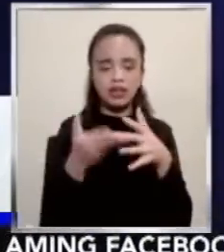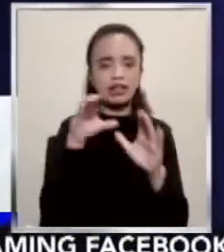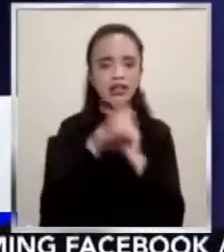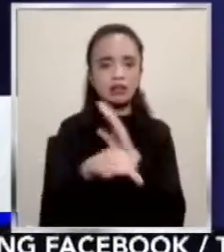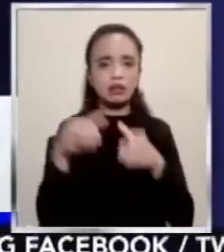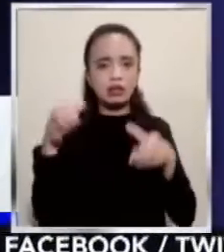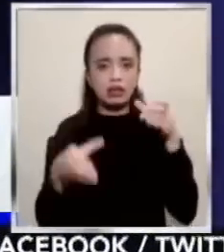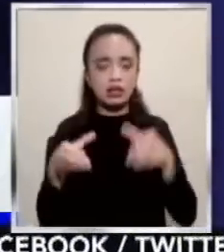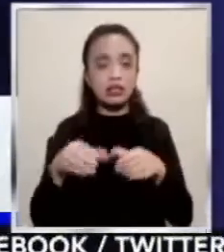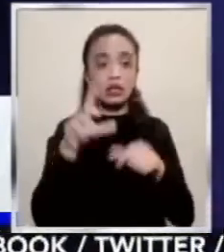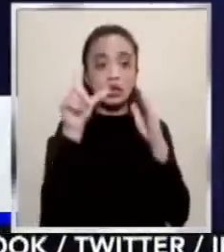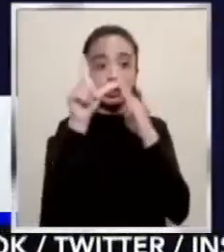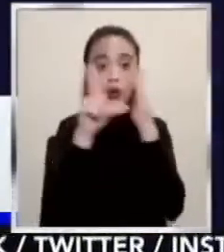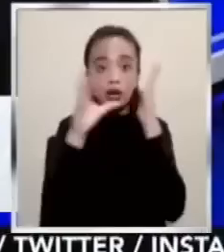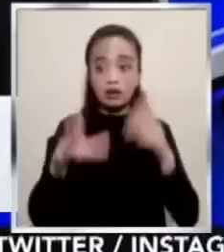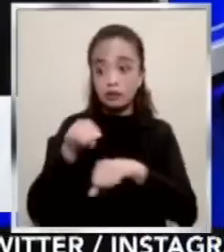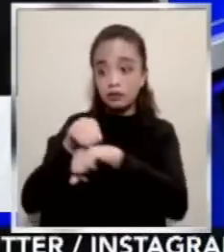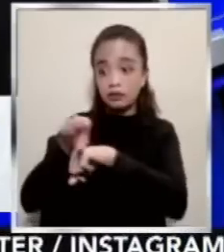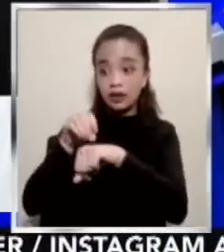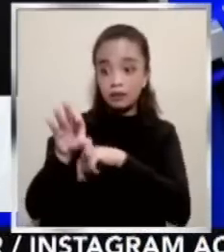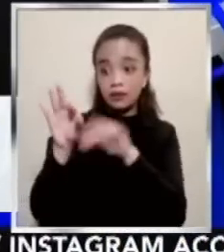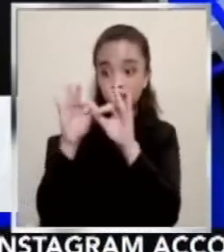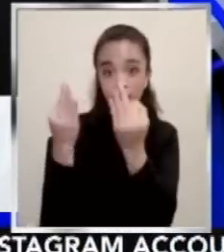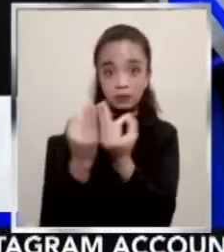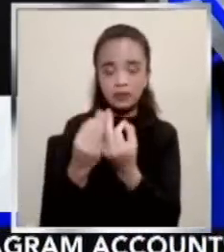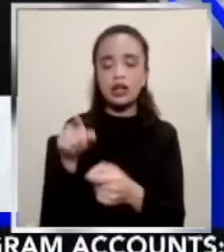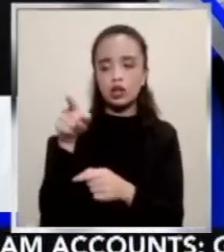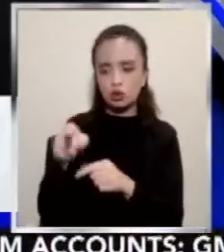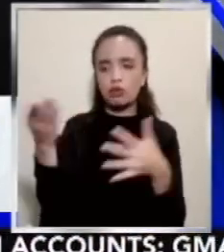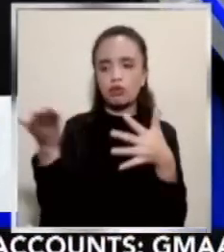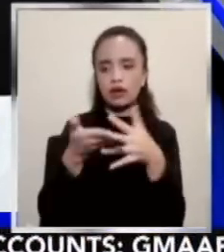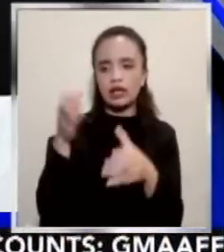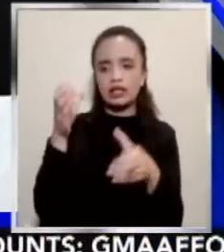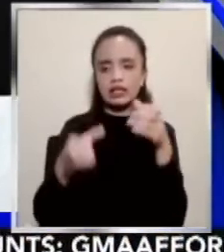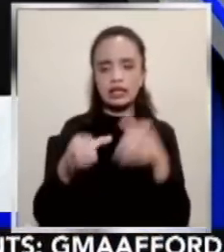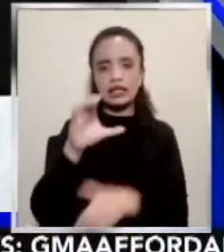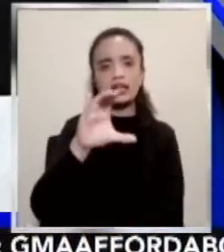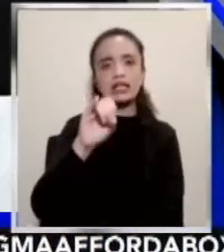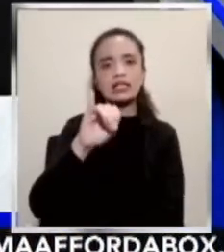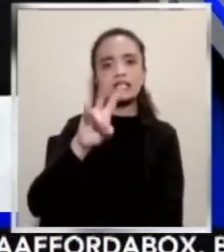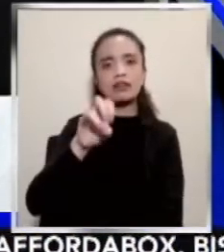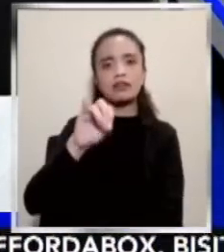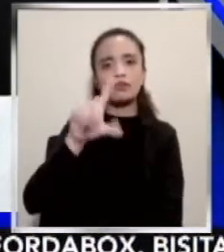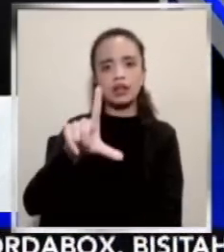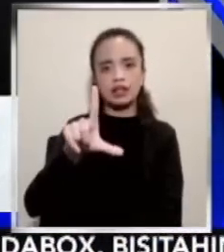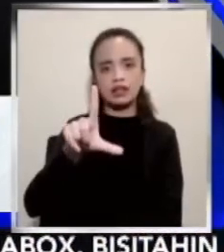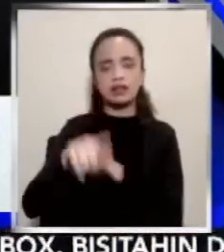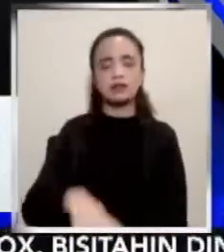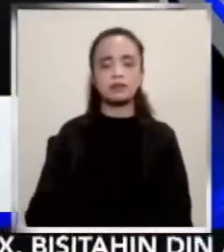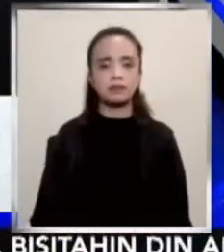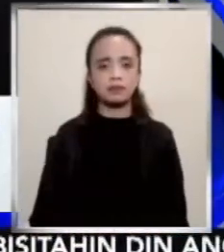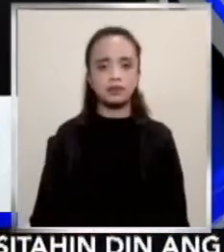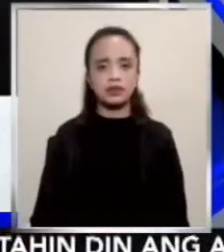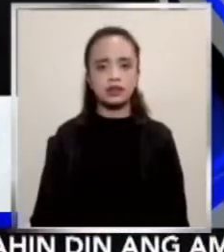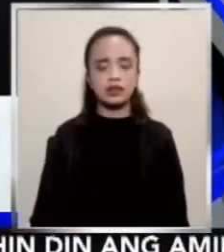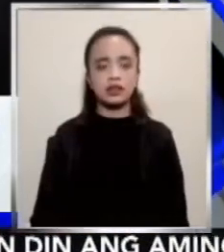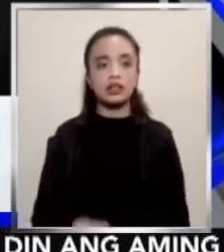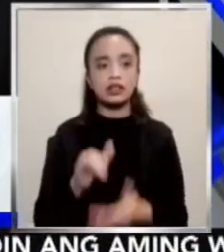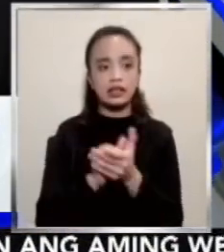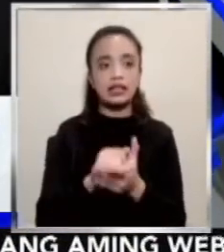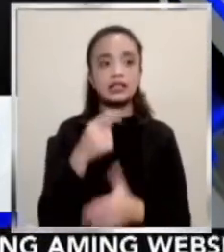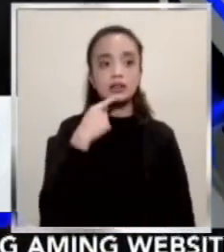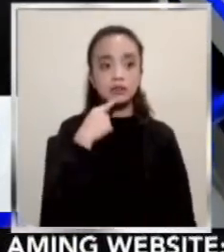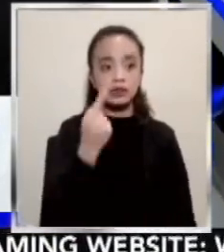sa pamilya Ramos. Mag-file ng civil case for tort or quasi-delict. Doon niya ngayon i-claim yung